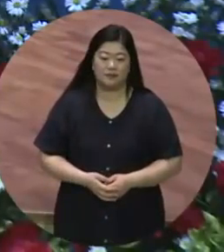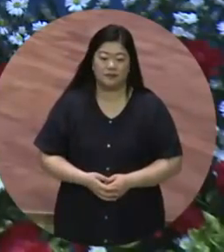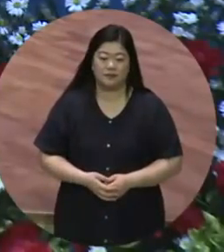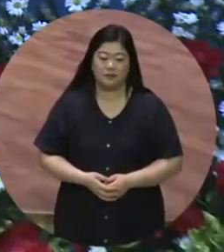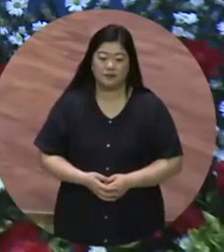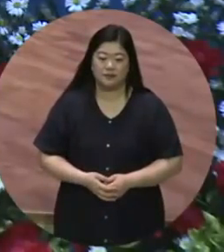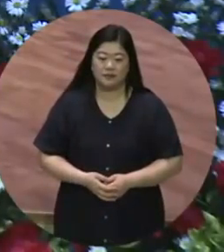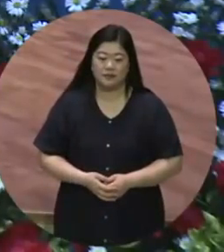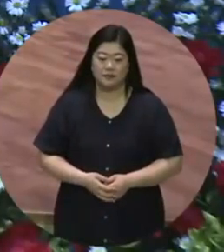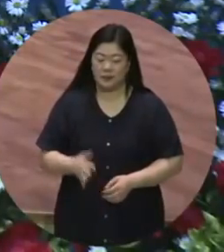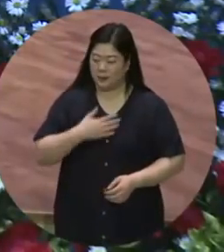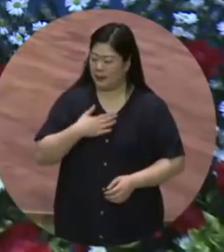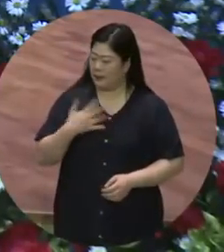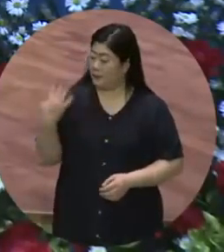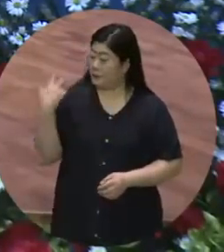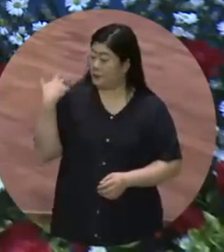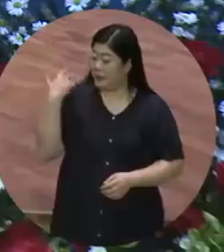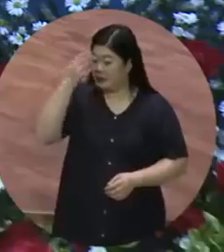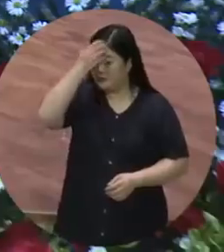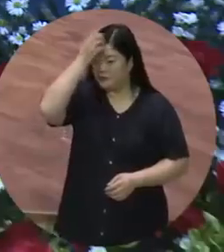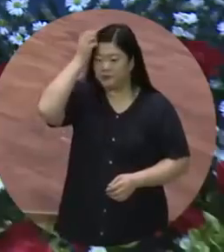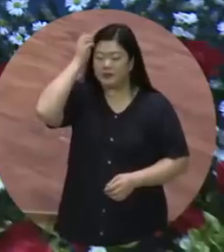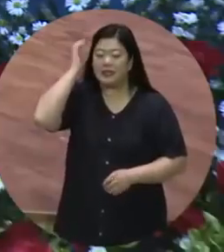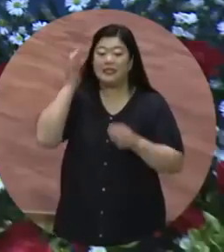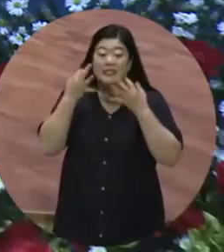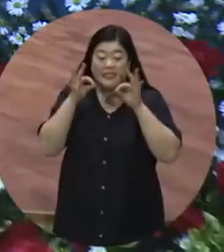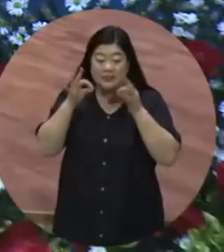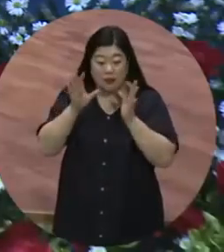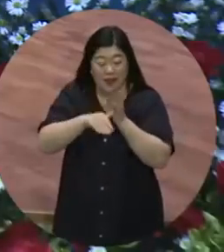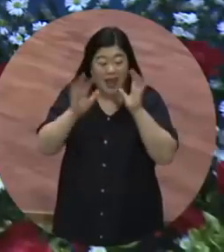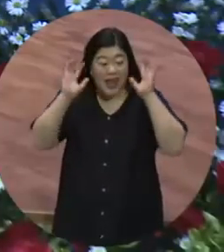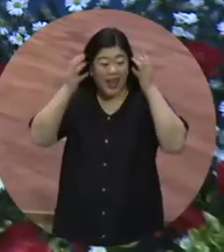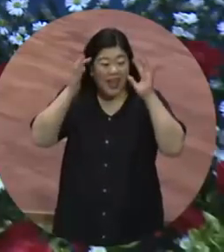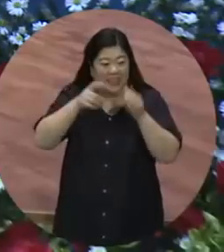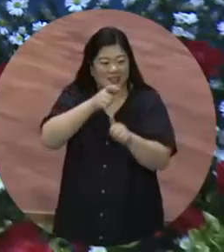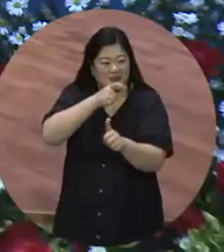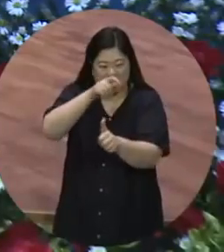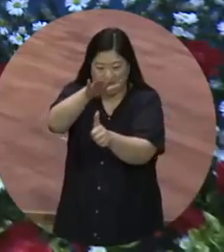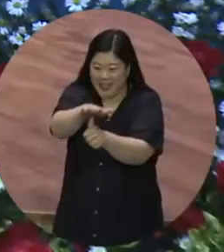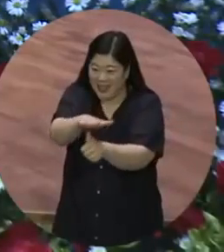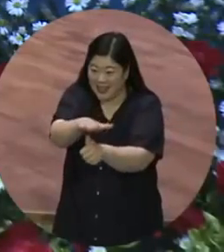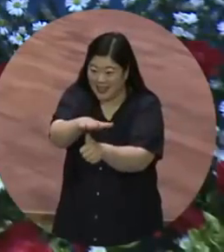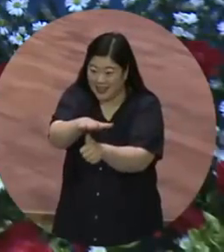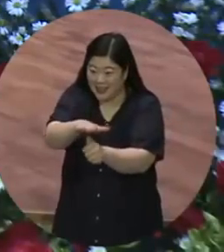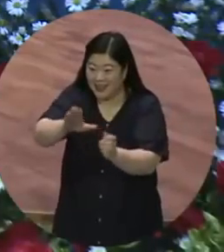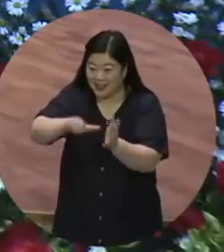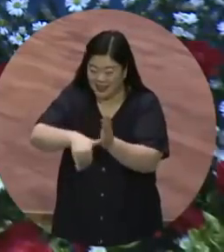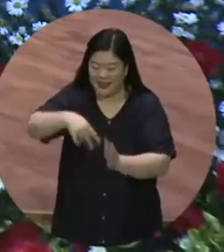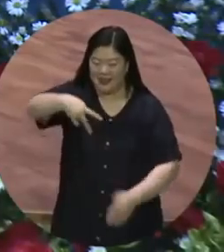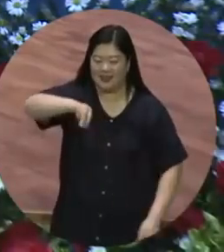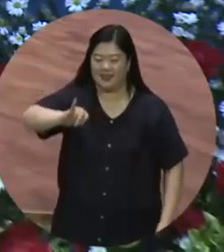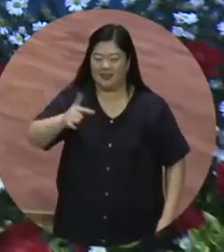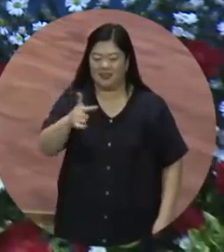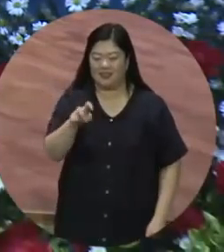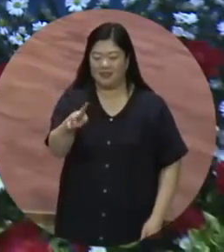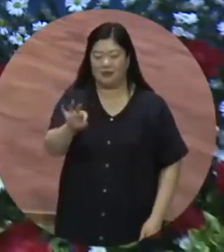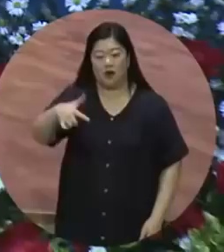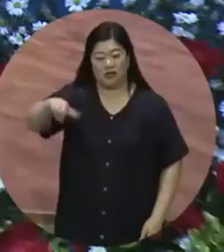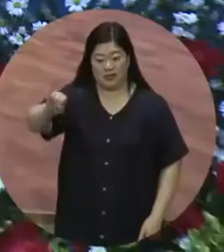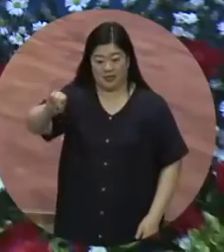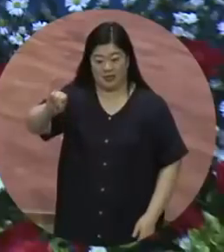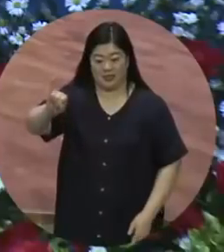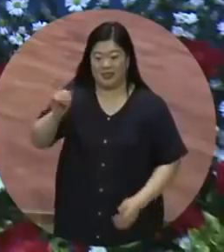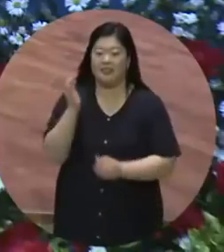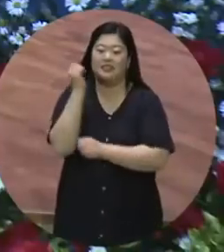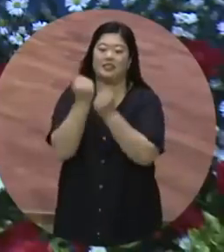제가 지난 금요일 시간 유아 세례 때 신명기 6장 4절로 9절 말씀을 그렇게 설교했습니다.